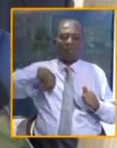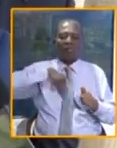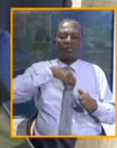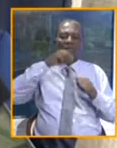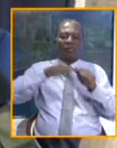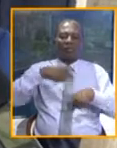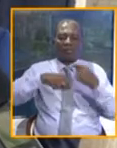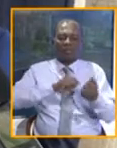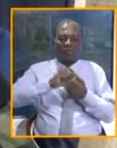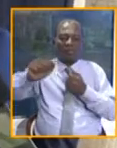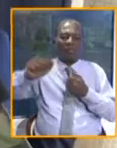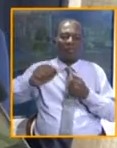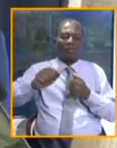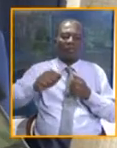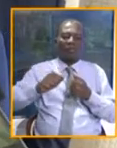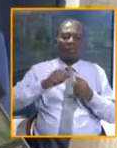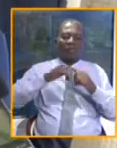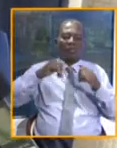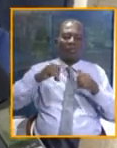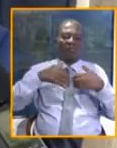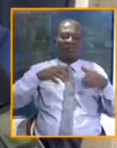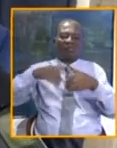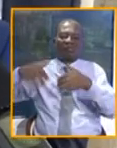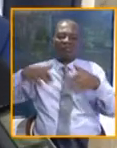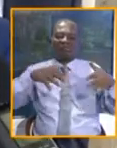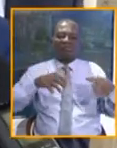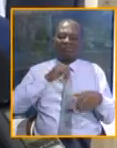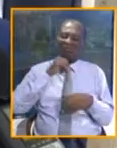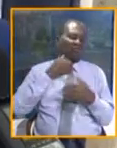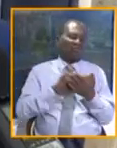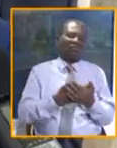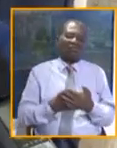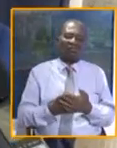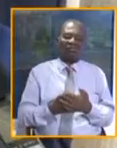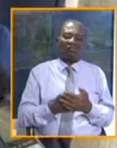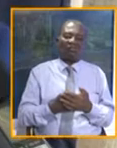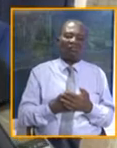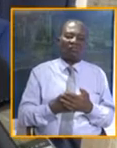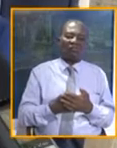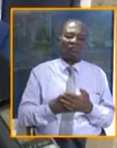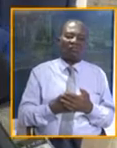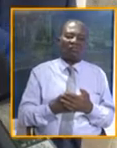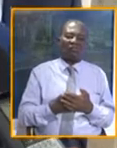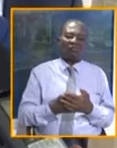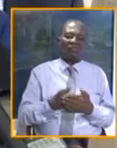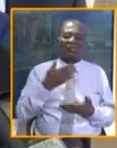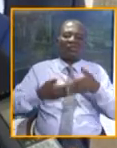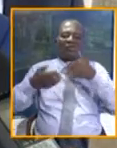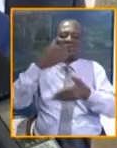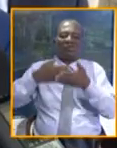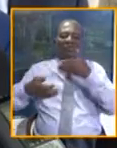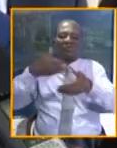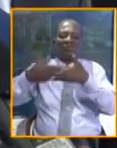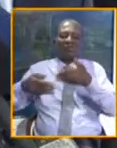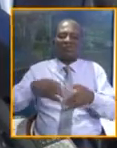Disperser, ce n'est pas évident. Et je pense que quel que soit les positions que nous avons prises